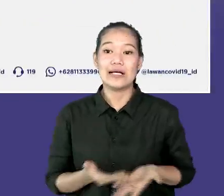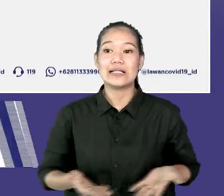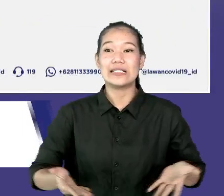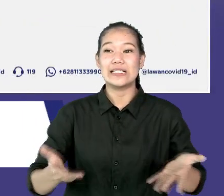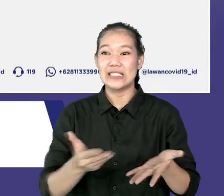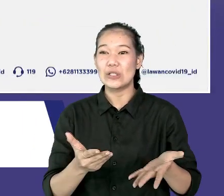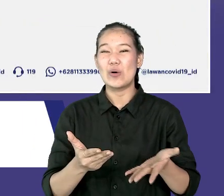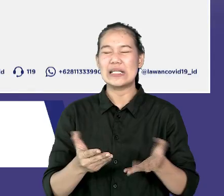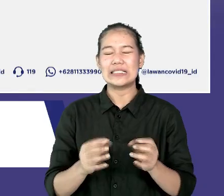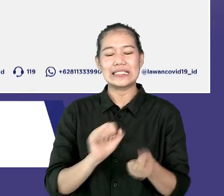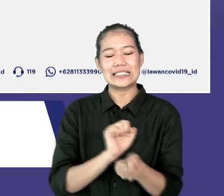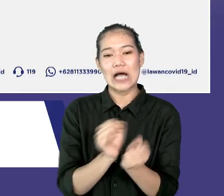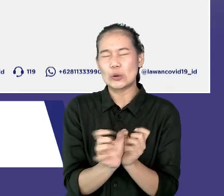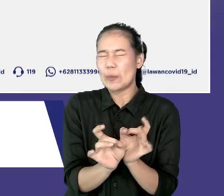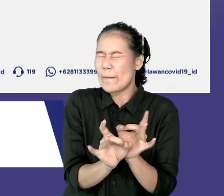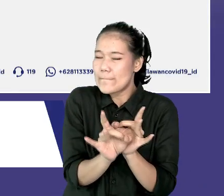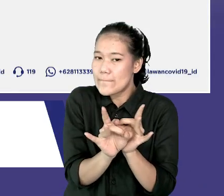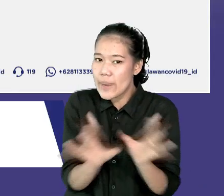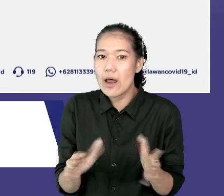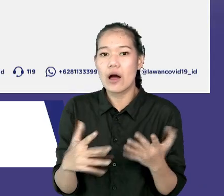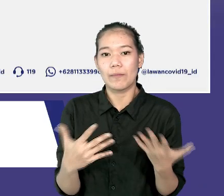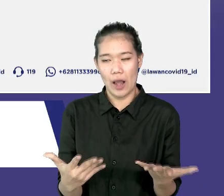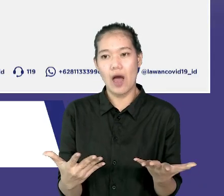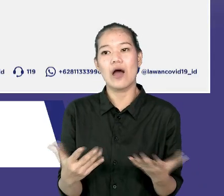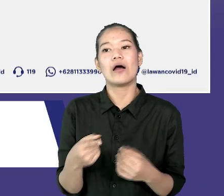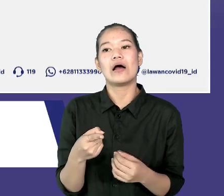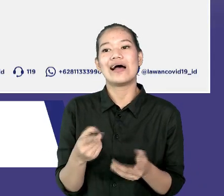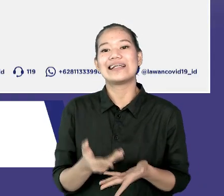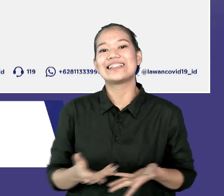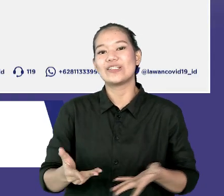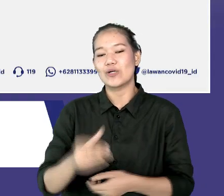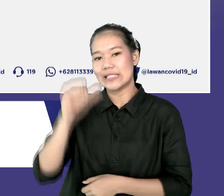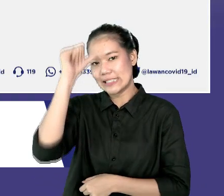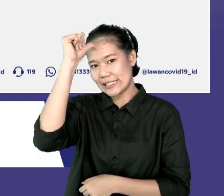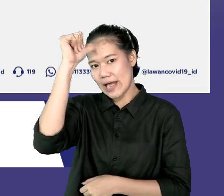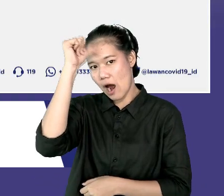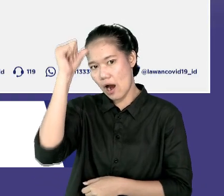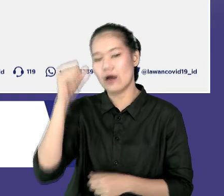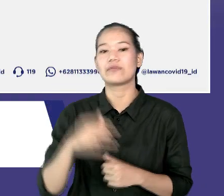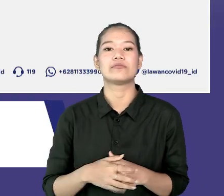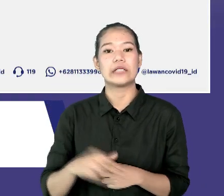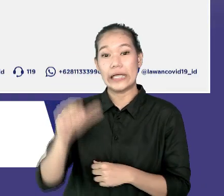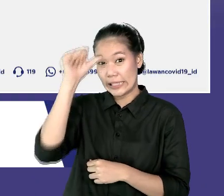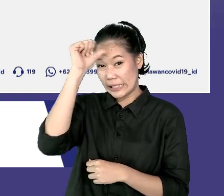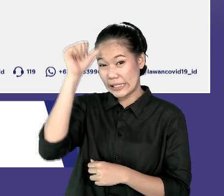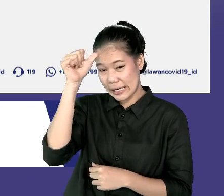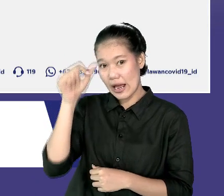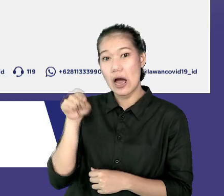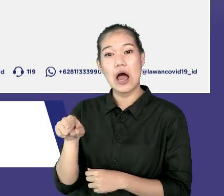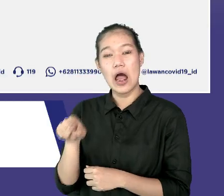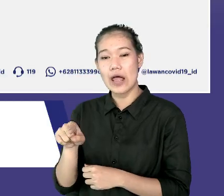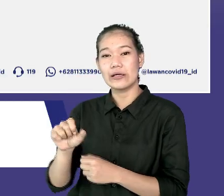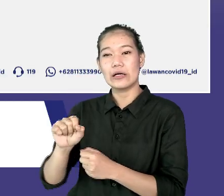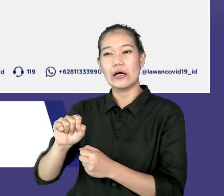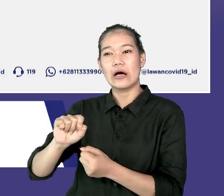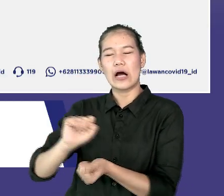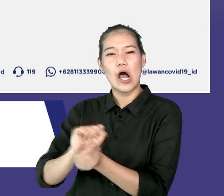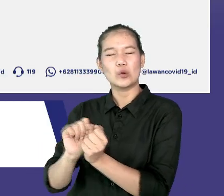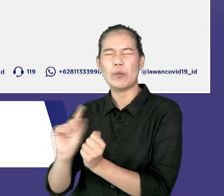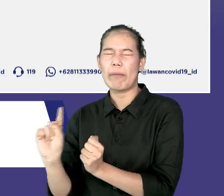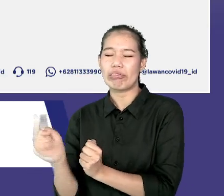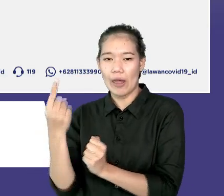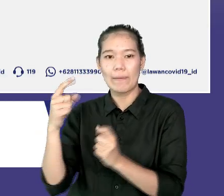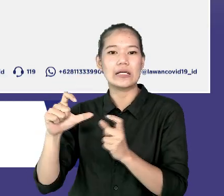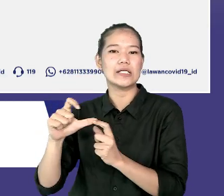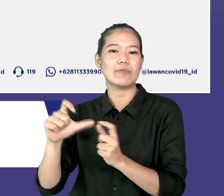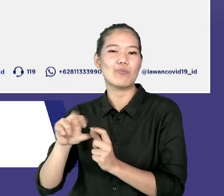kasus yang paling berbeda dengan negara-negara lainnya adalah perkembangan di India. India mengalami lonjakan kasus pertama pada